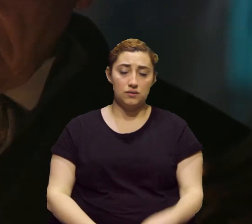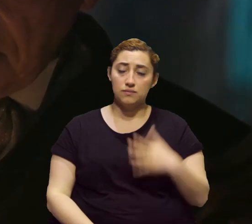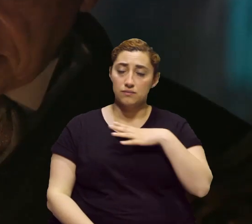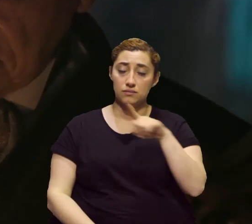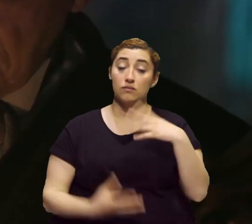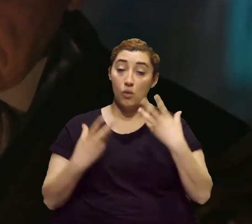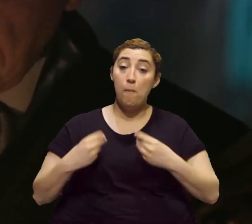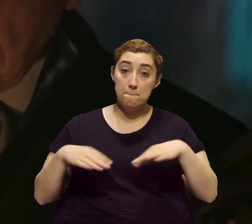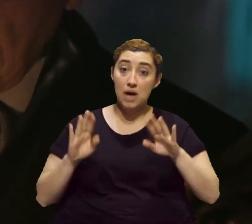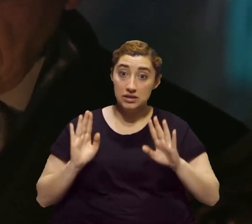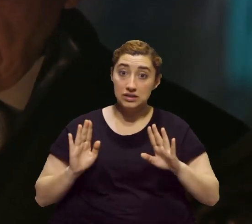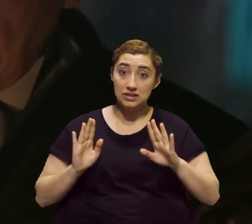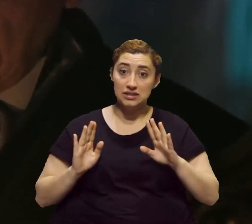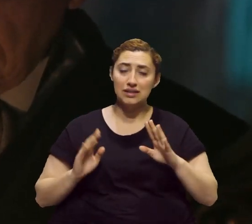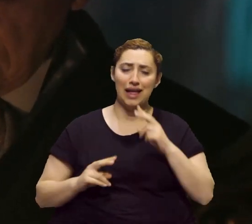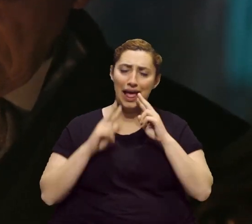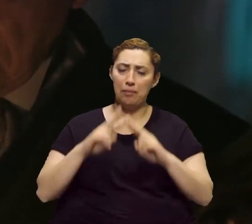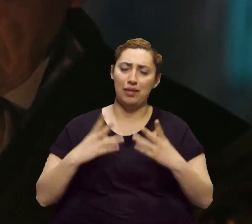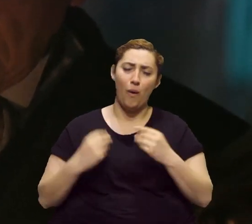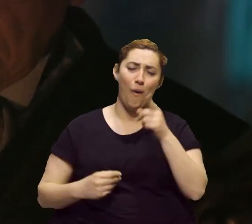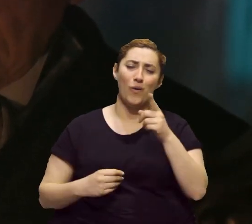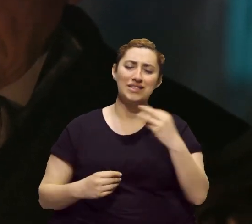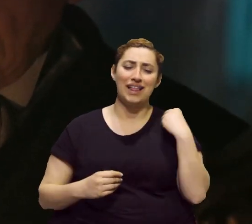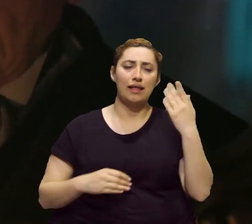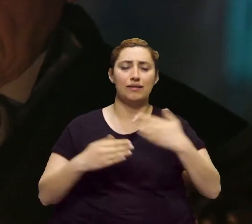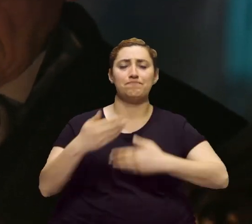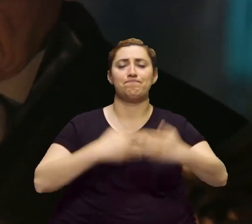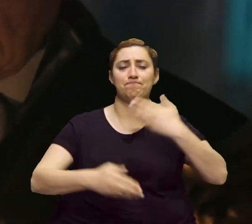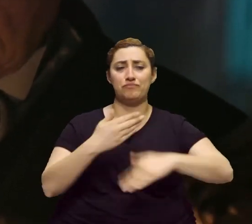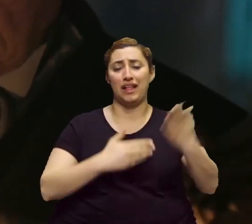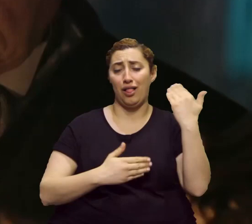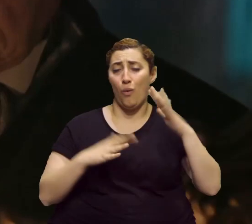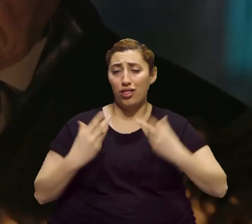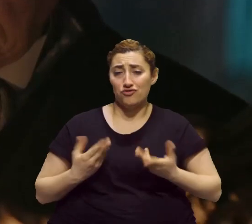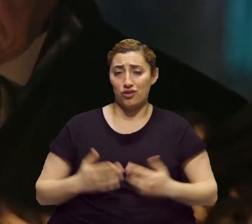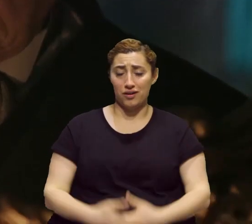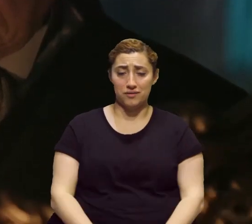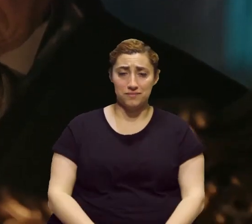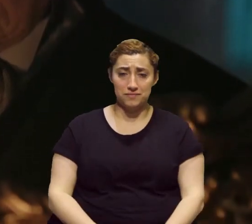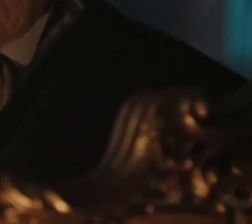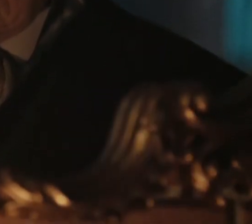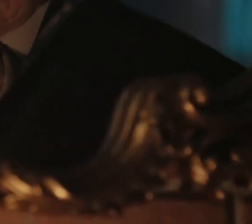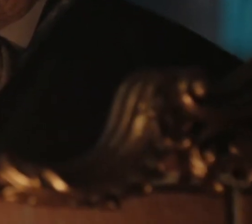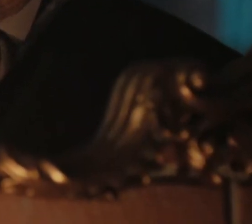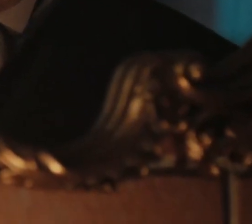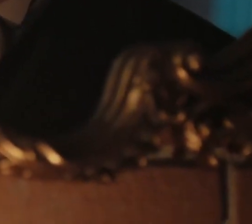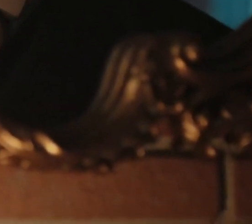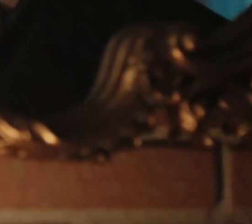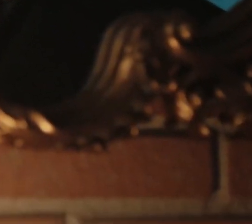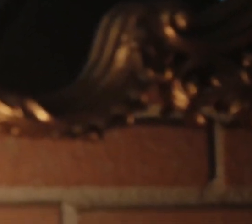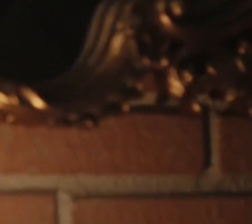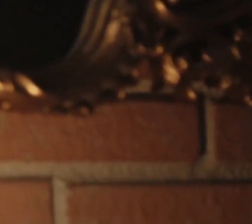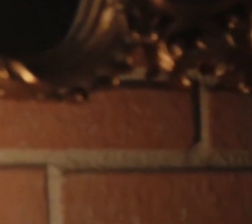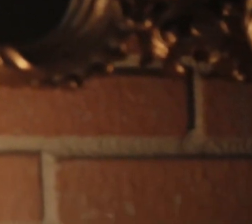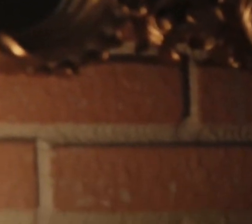İstedikleri olmazsa emin ol yenilerini yollarlar. Yansıması vara koymalı aynada.